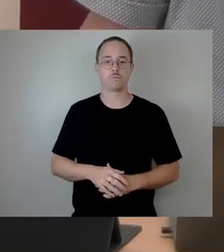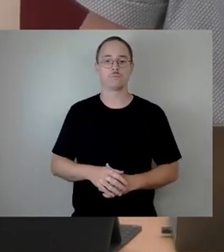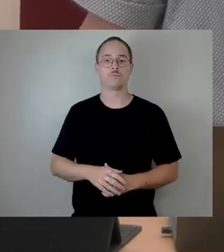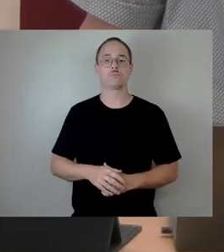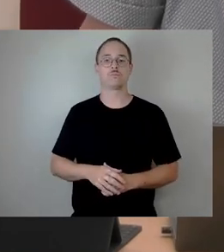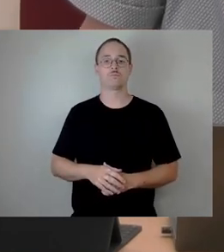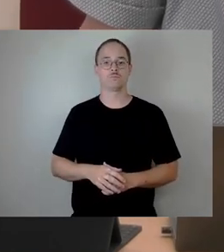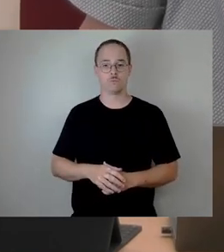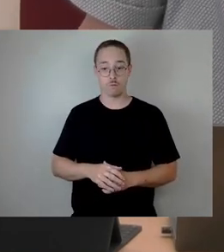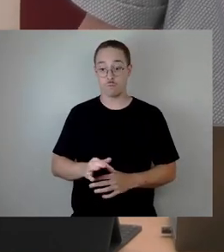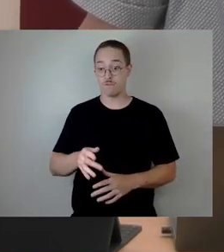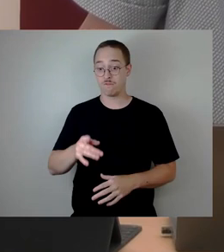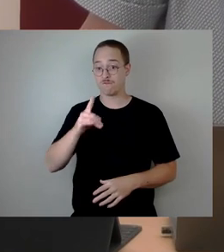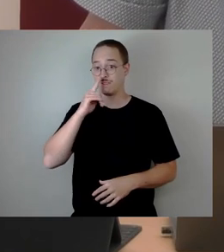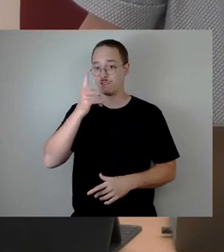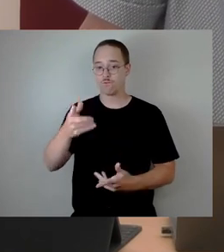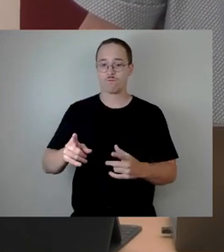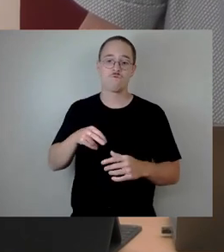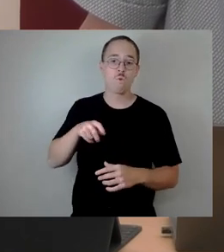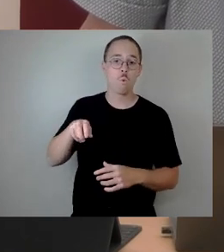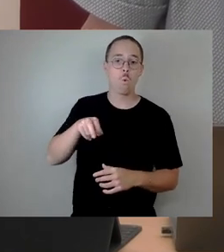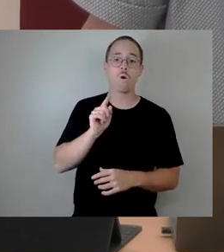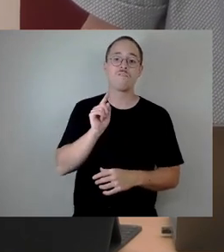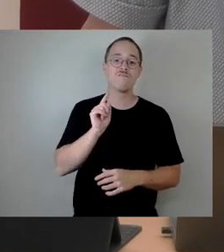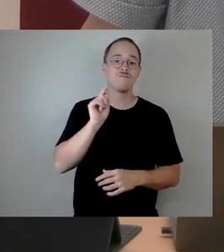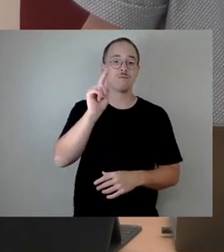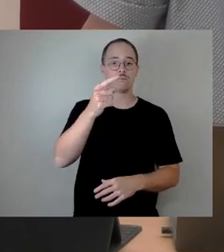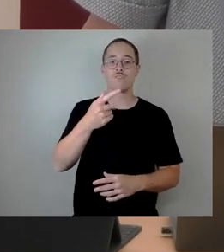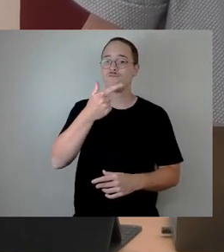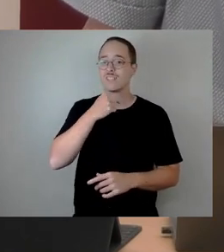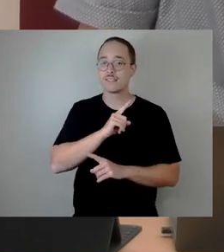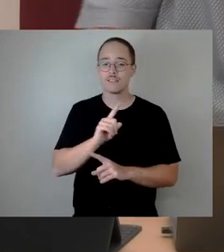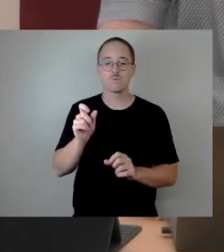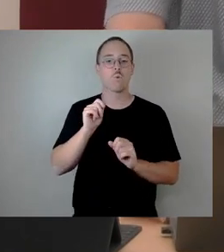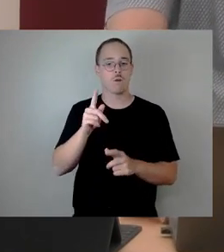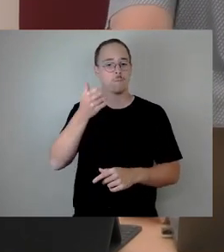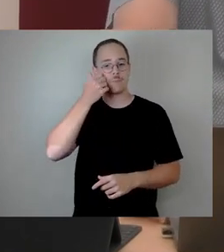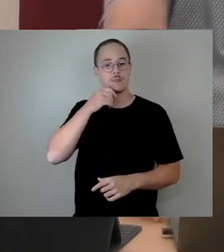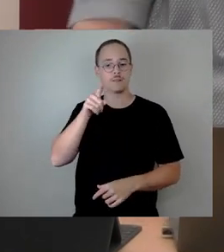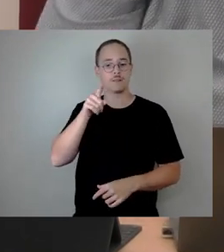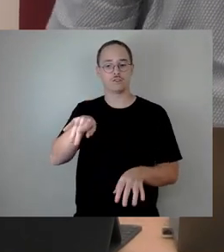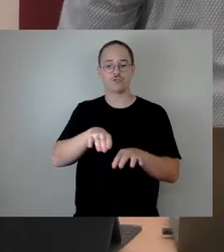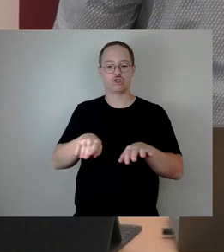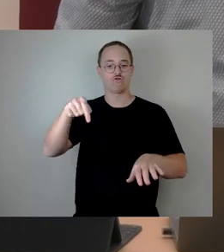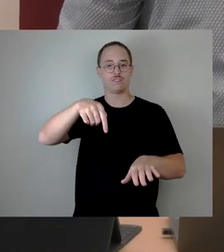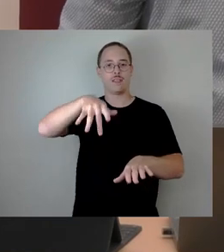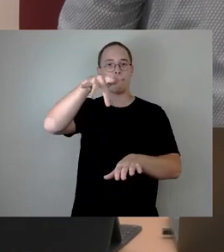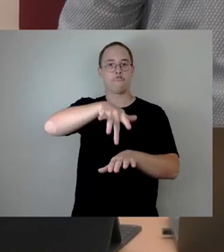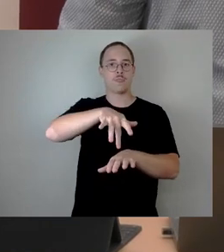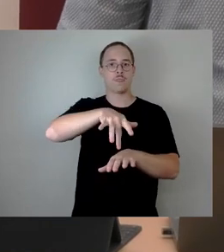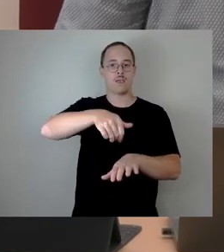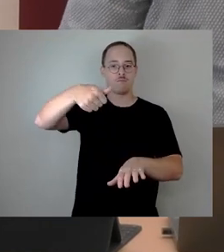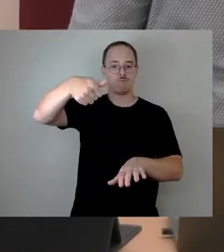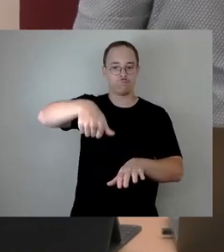mir vorrangig behandelt werden, bitte ich Sie, zusätzlich beide Hände zu heben, damit ich Ihren Redebeitrag dann